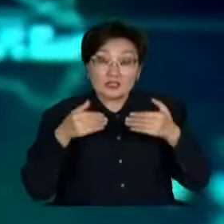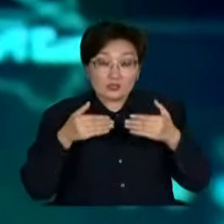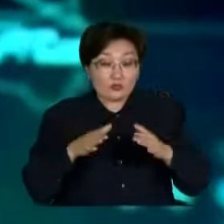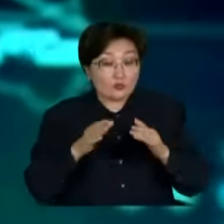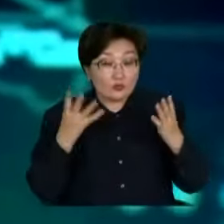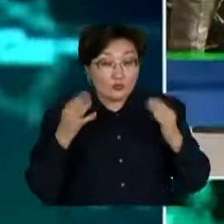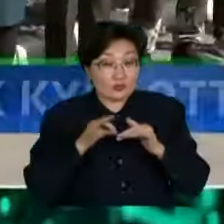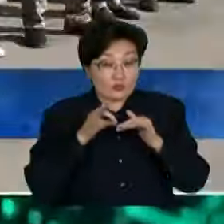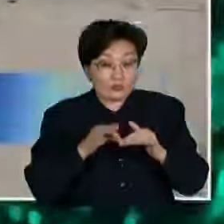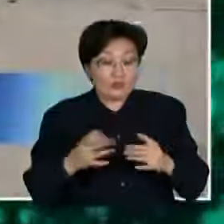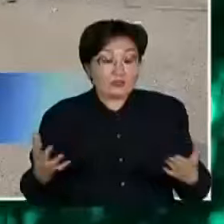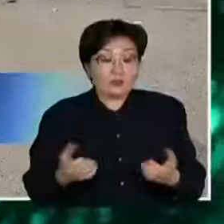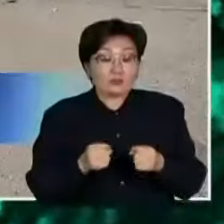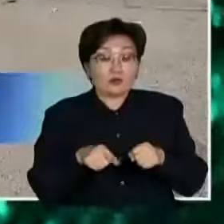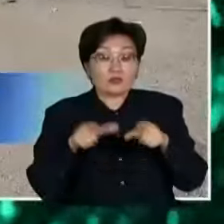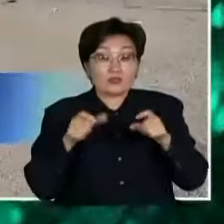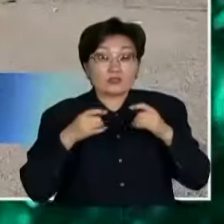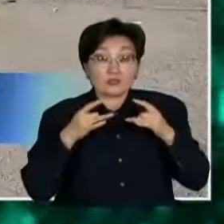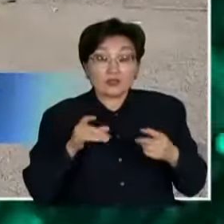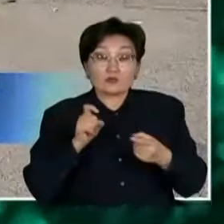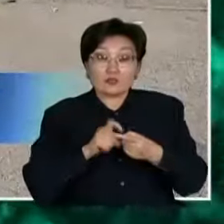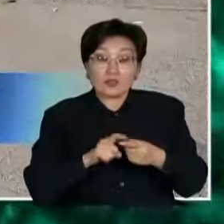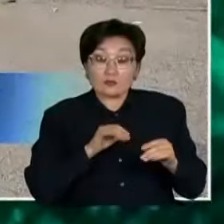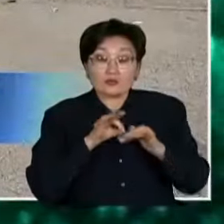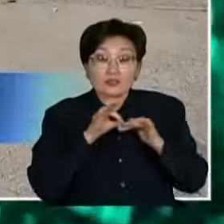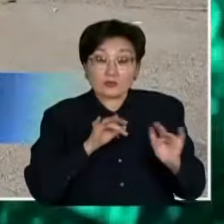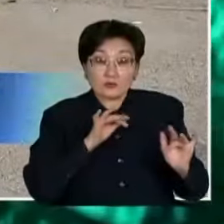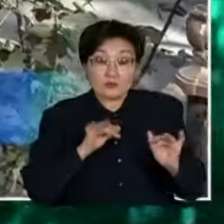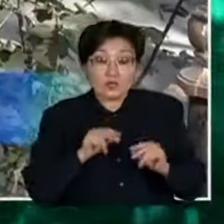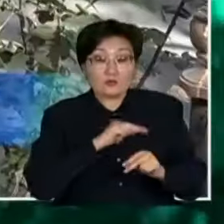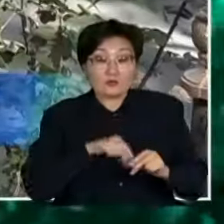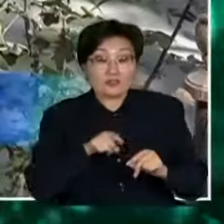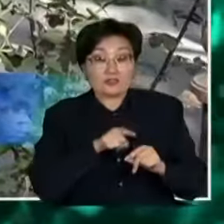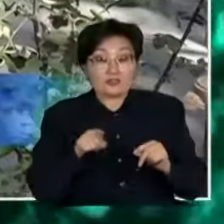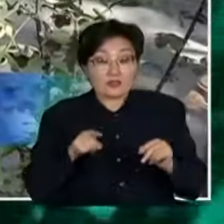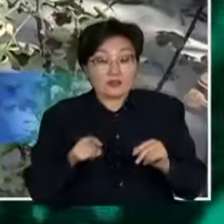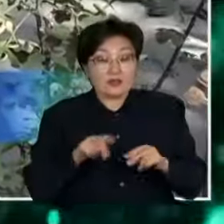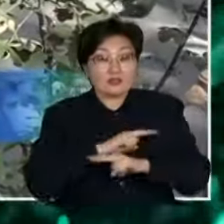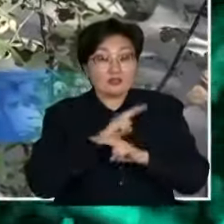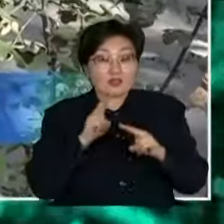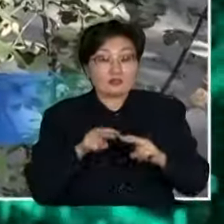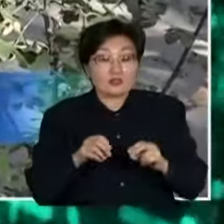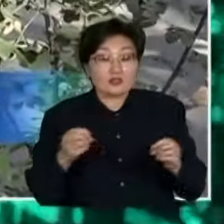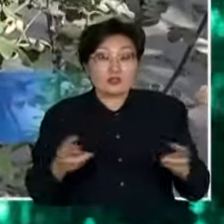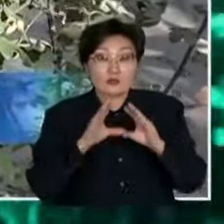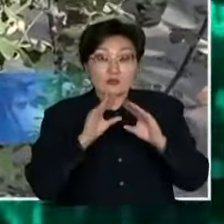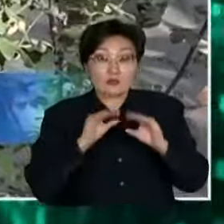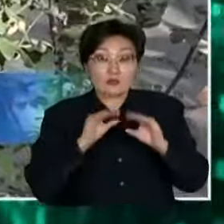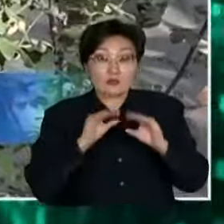өткізілді. Құтқарушылар мерекесіне орай ұйымдастырылған іс-шара қызмет барысында қаза тапқан өрт сөндірушілерге құрмет көрсетуден